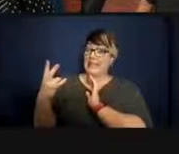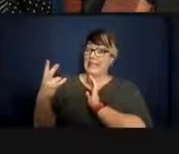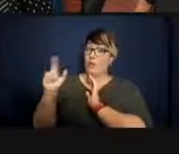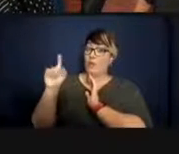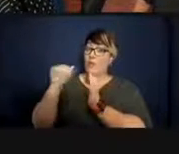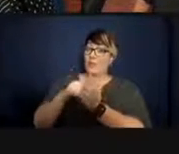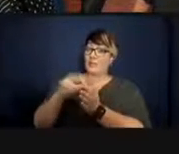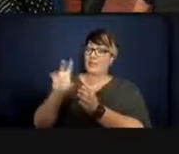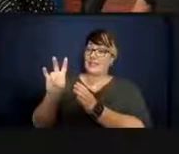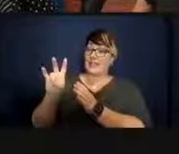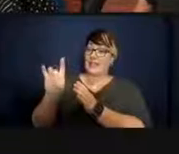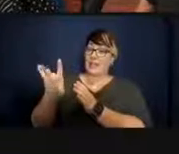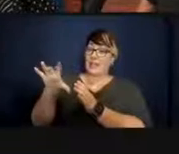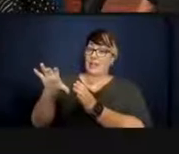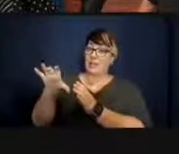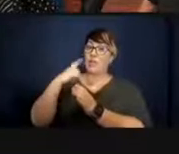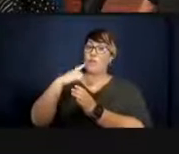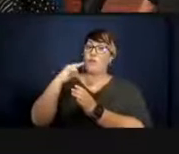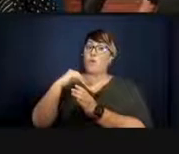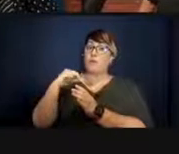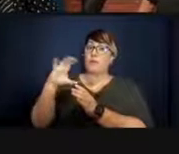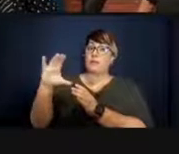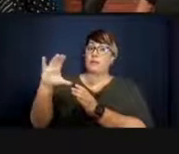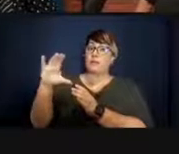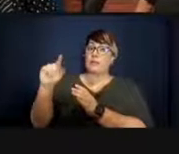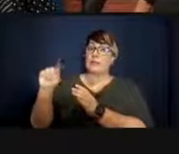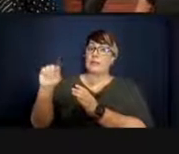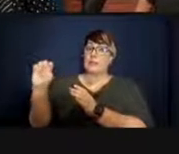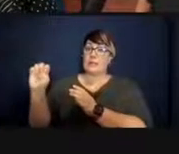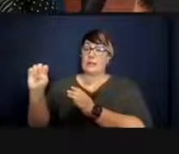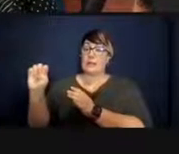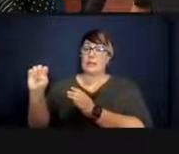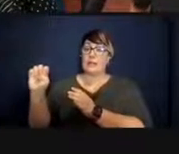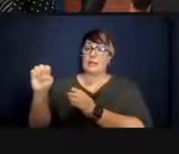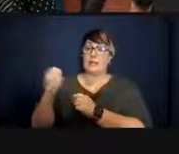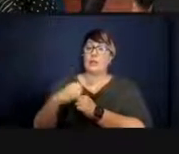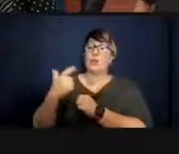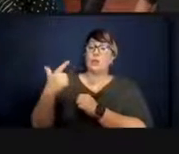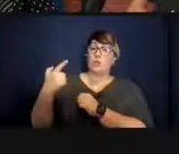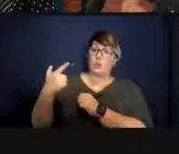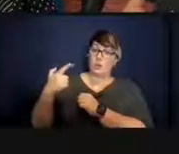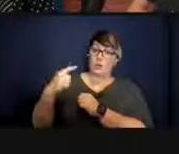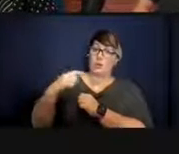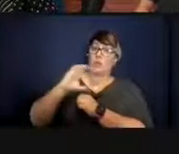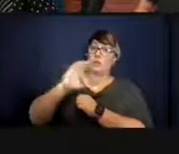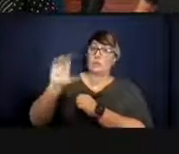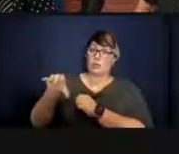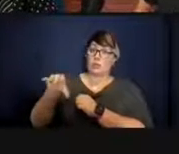80,000 من الطلبة حاليا